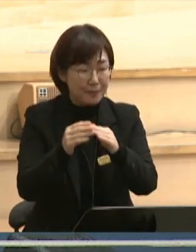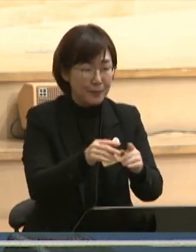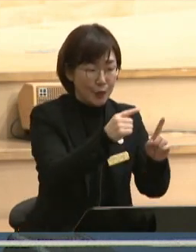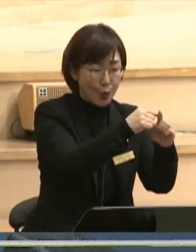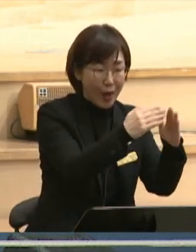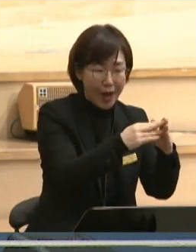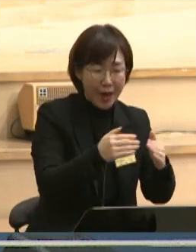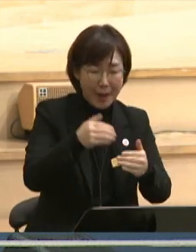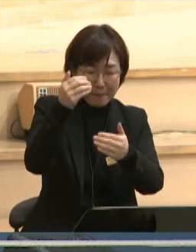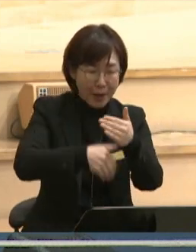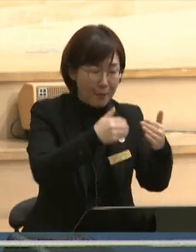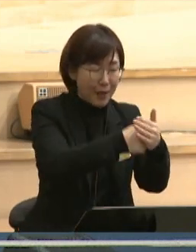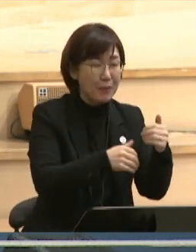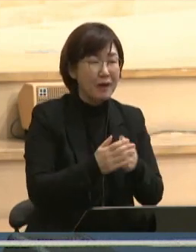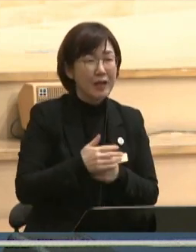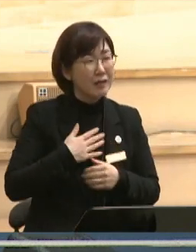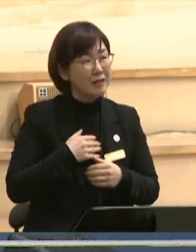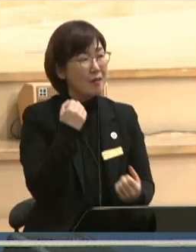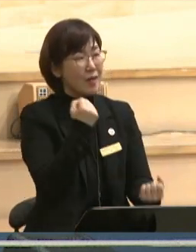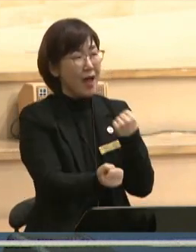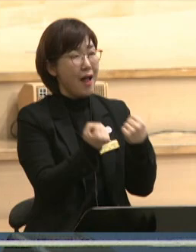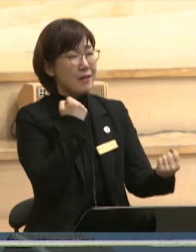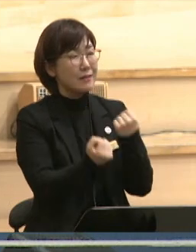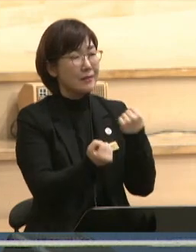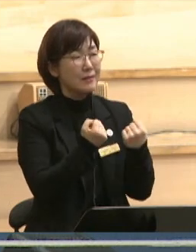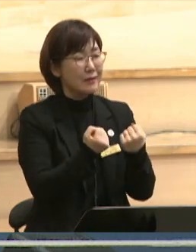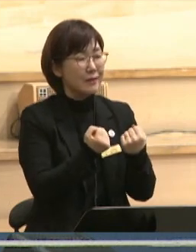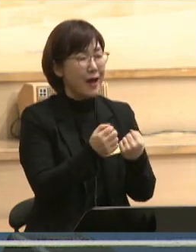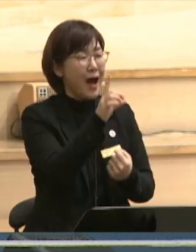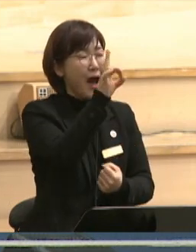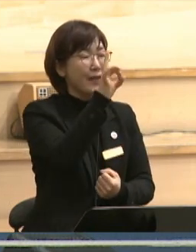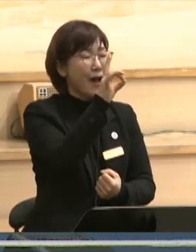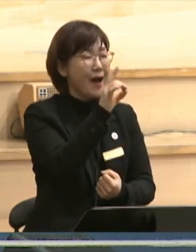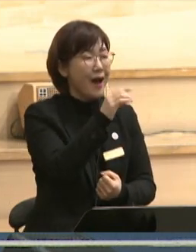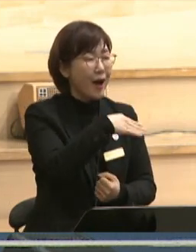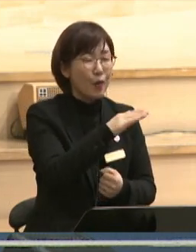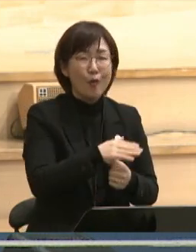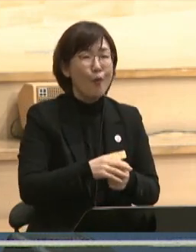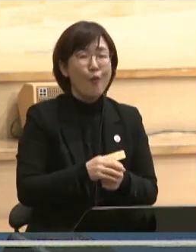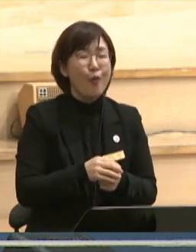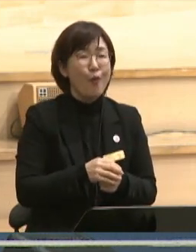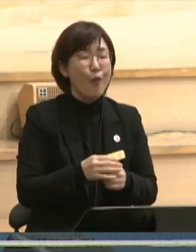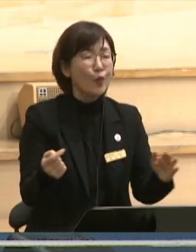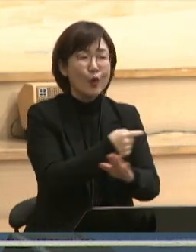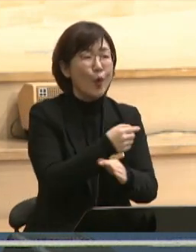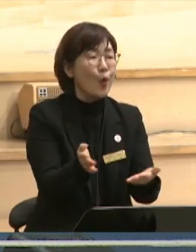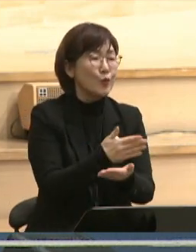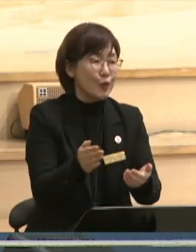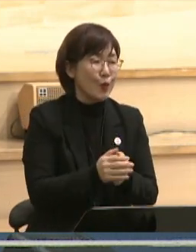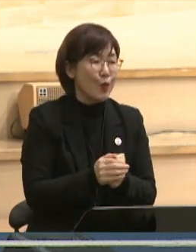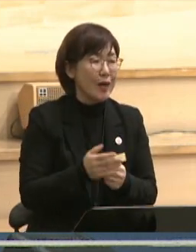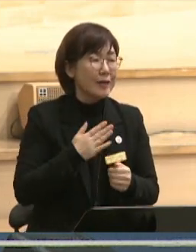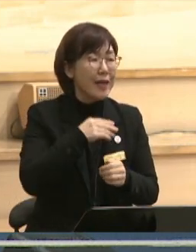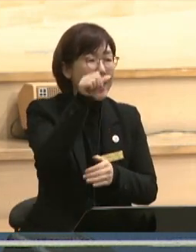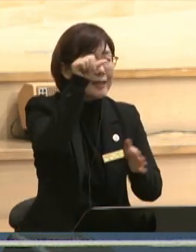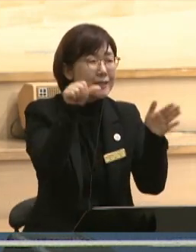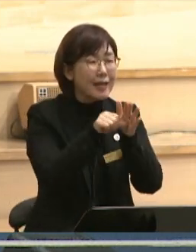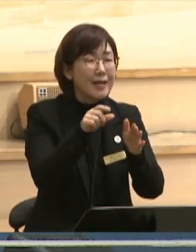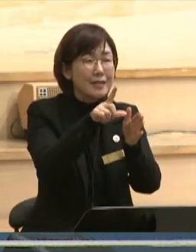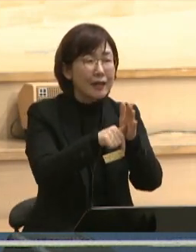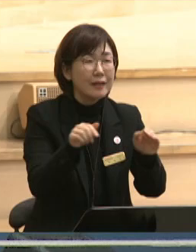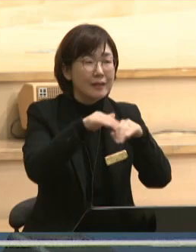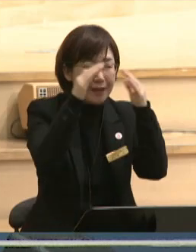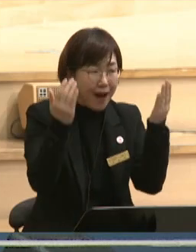빼면 목욕탕 헬스장 가는게 전부 다입니다 제 시간에 전부를 거의 교회와 집에서 가정에서 보낸다고